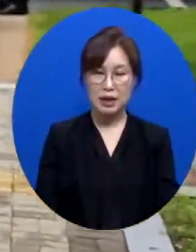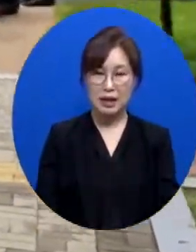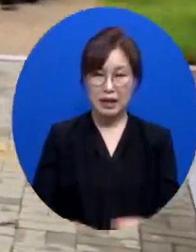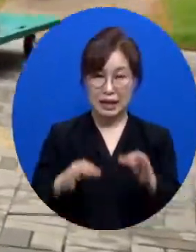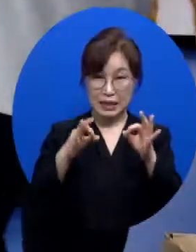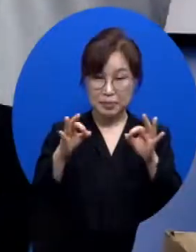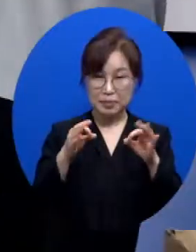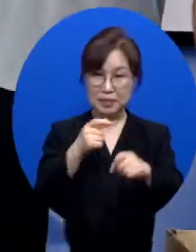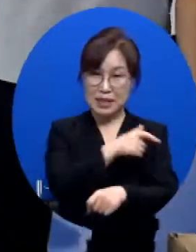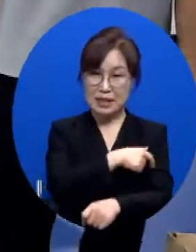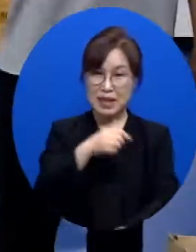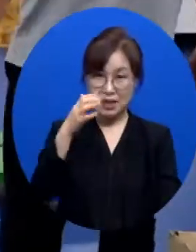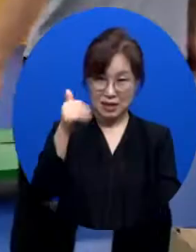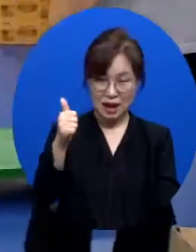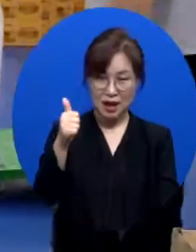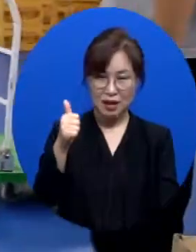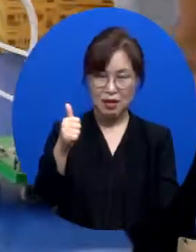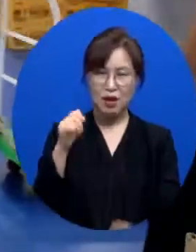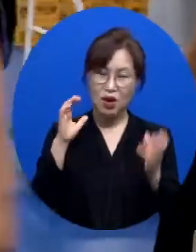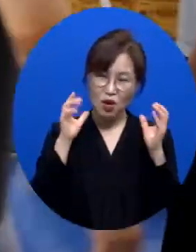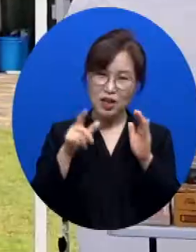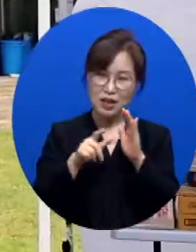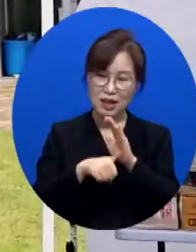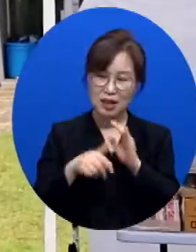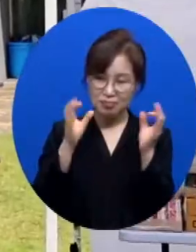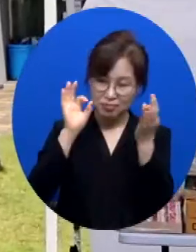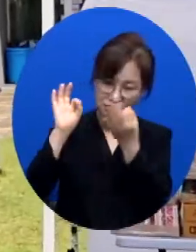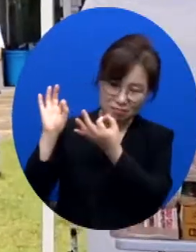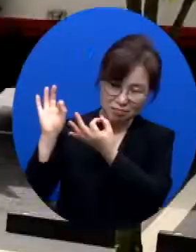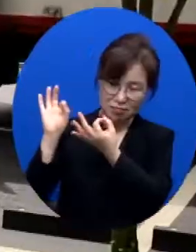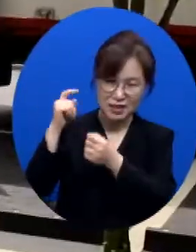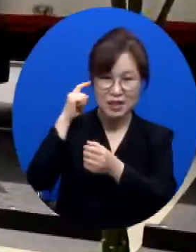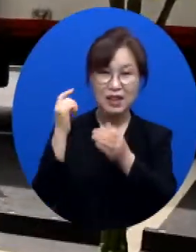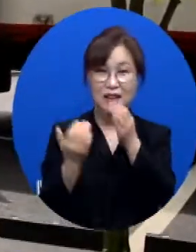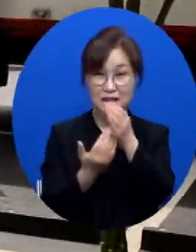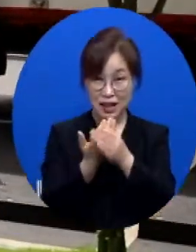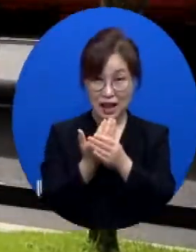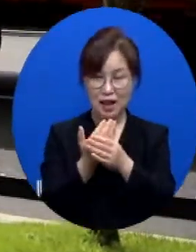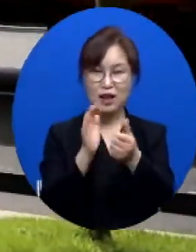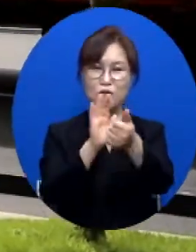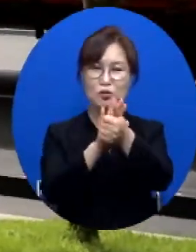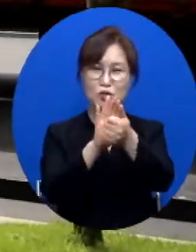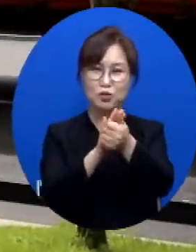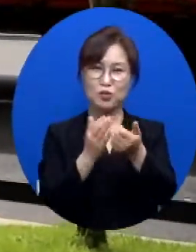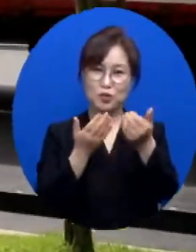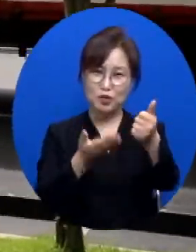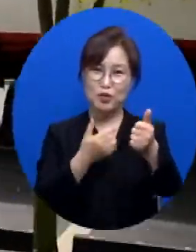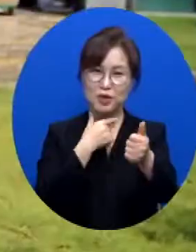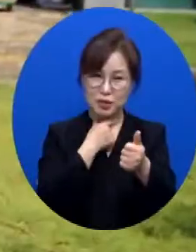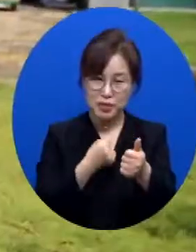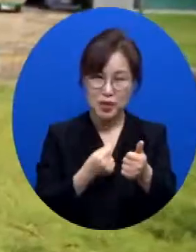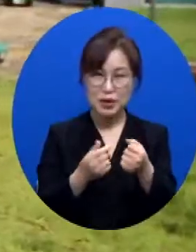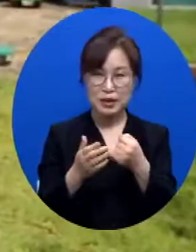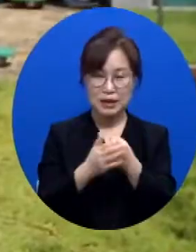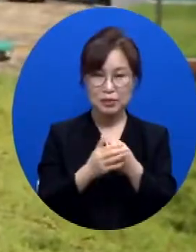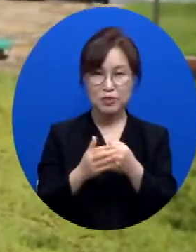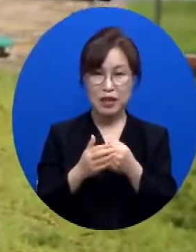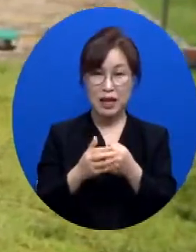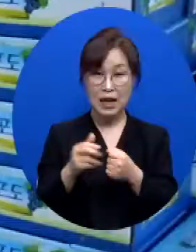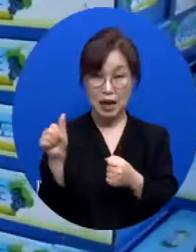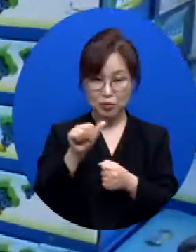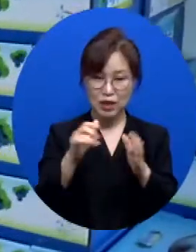이사장은 어린 시절 전쟁으로 힘들었던 순간들이 생각나면서 돕고 싶은 마음이 솟아올랐다며 부디 이들이